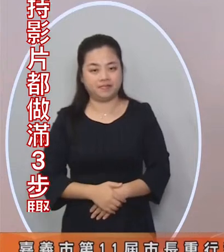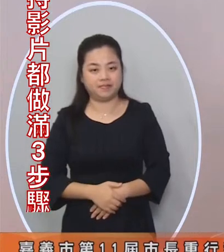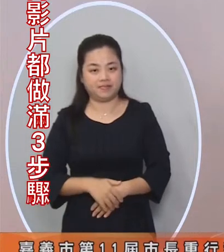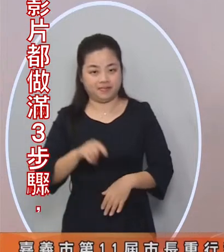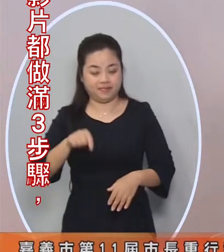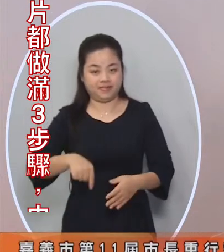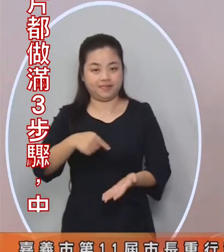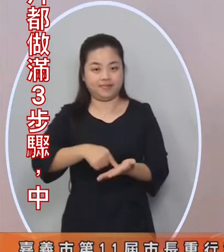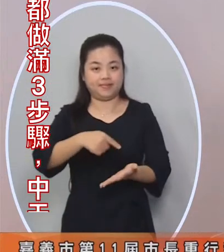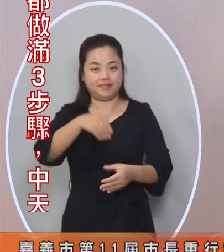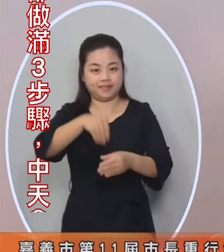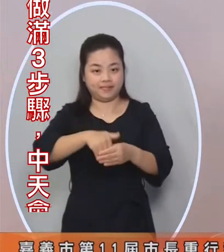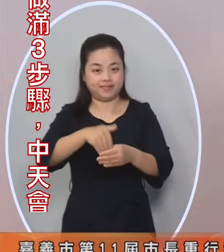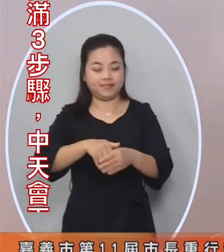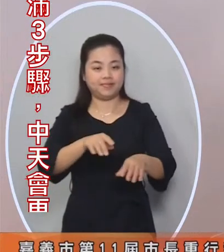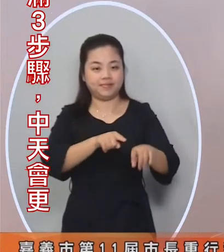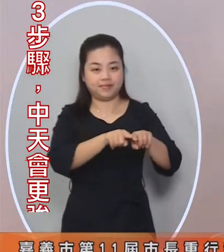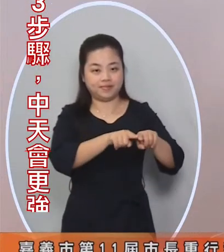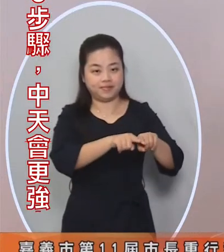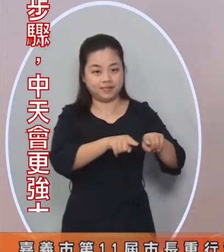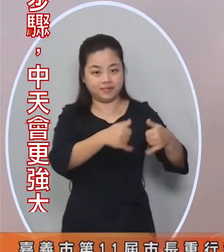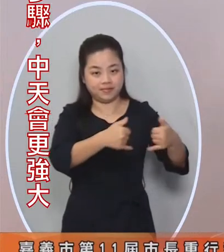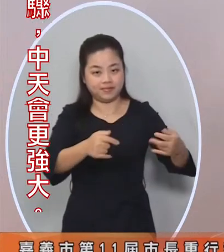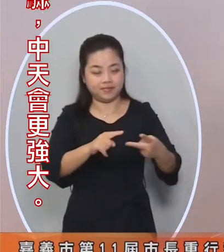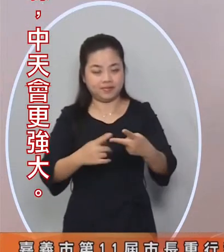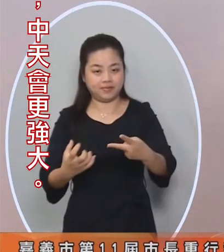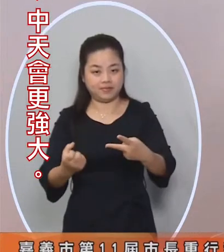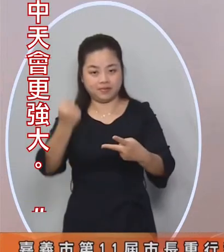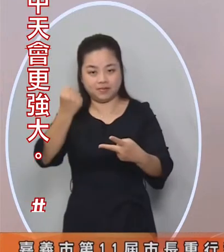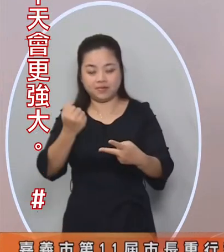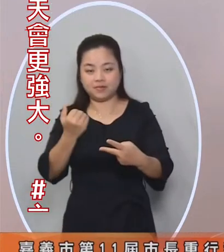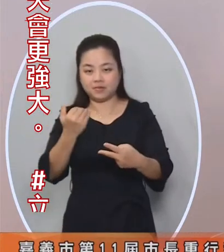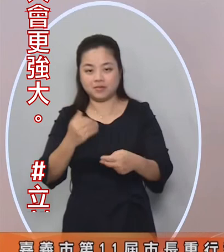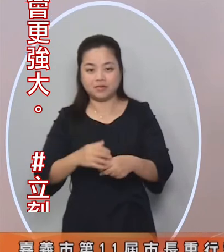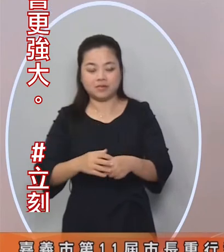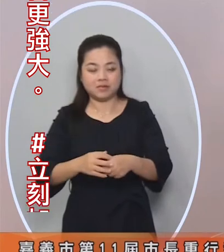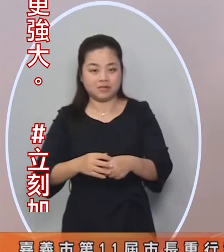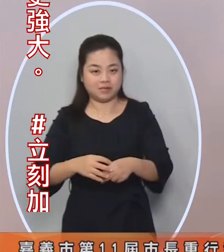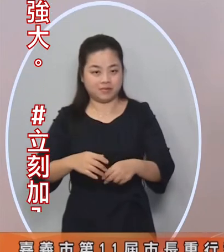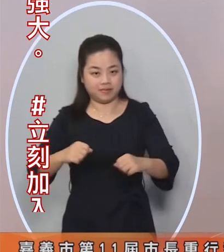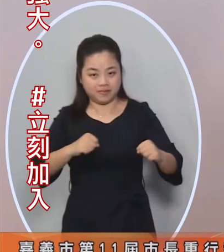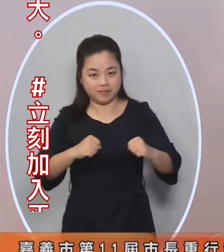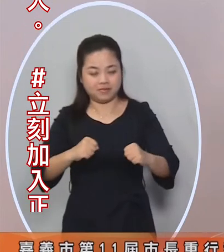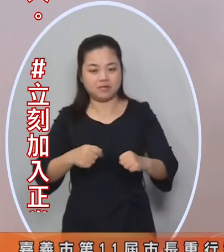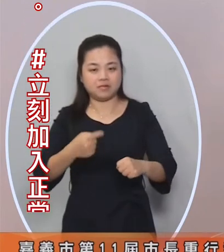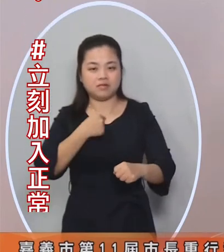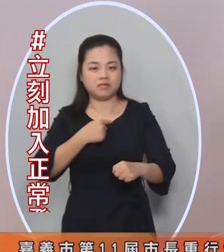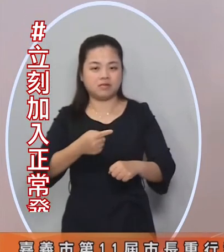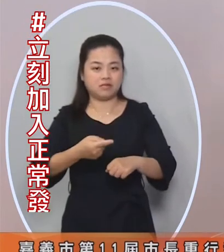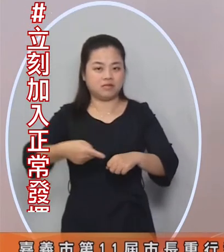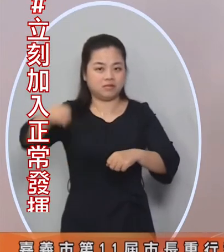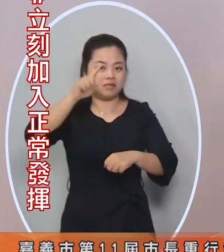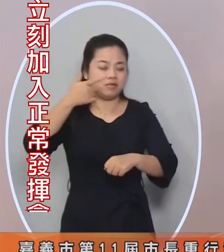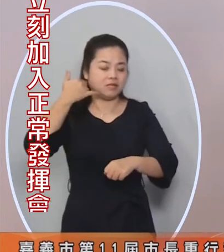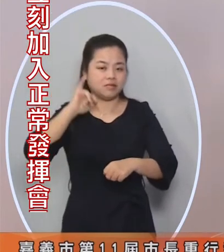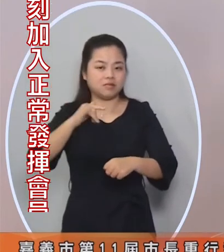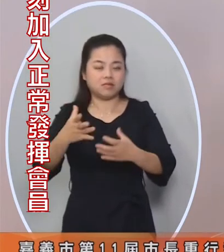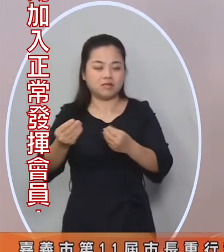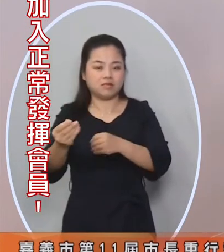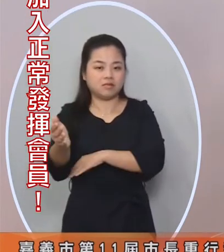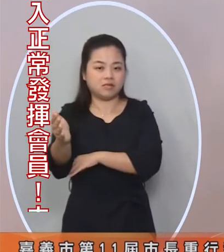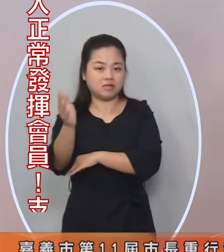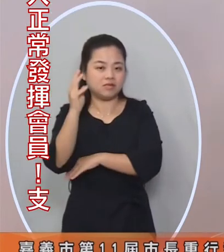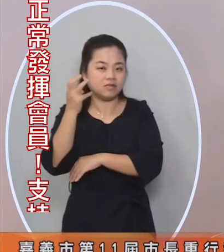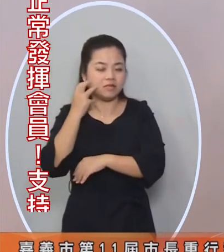这场选举是一场平民与权贵之战，凯生没有从政的上一代，也没有达官显贵为我